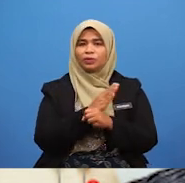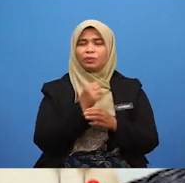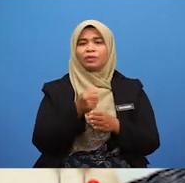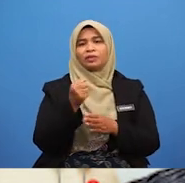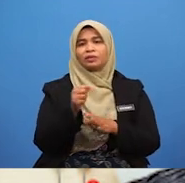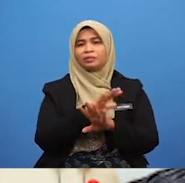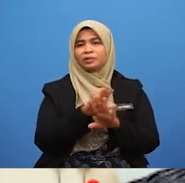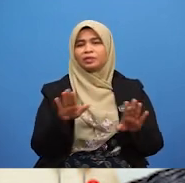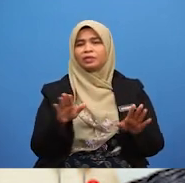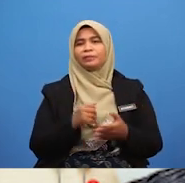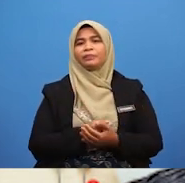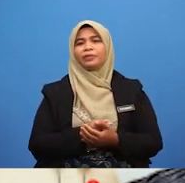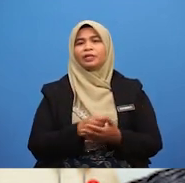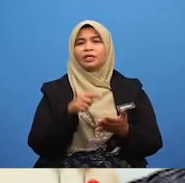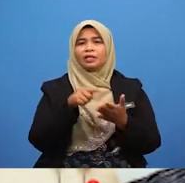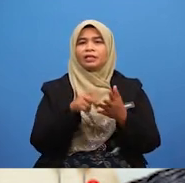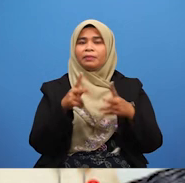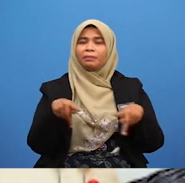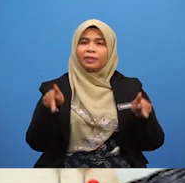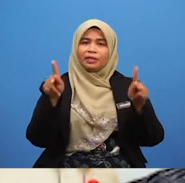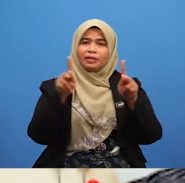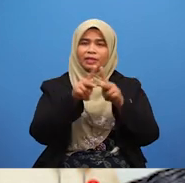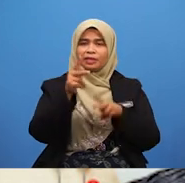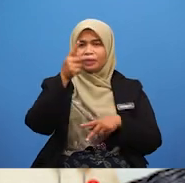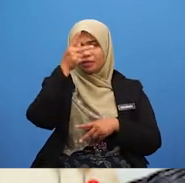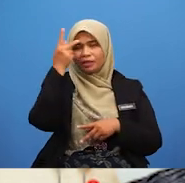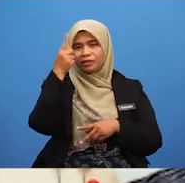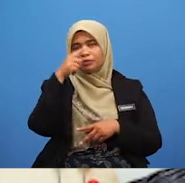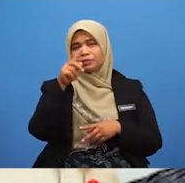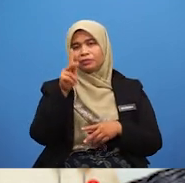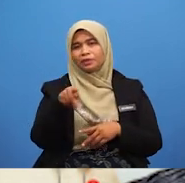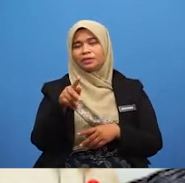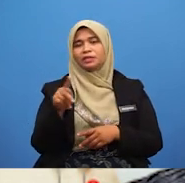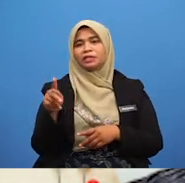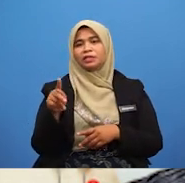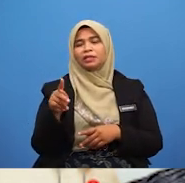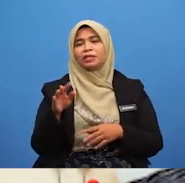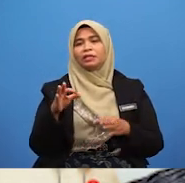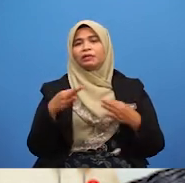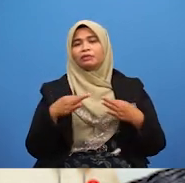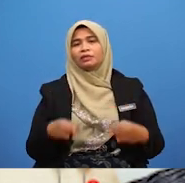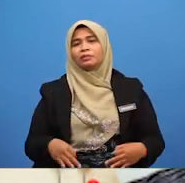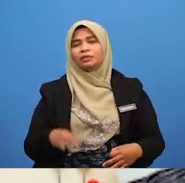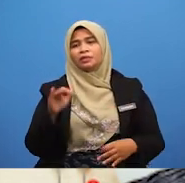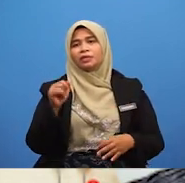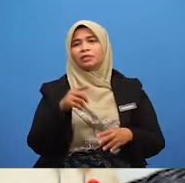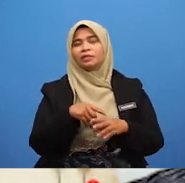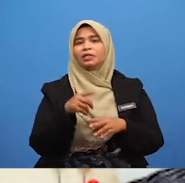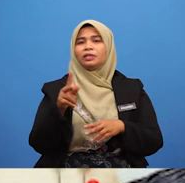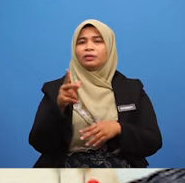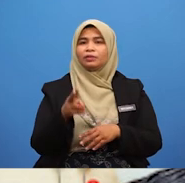bagi memastikan fabrik yang digunting mencukupi mengikut style yang diingini